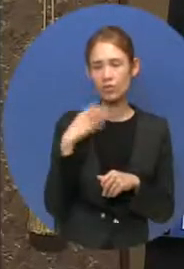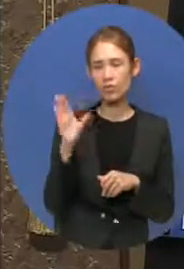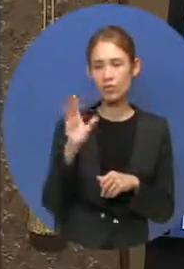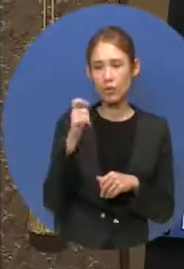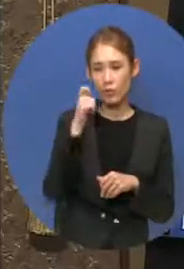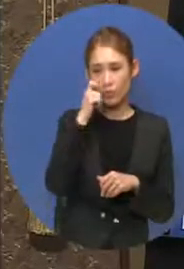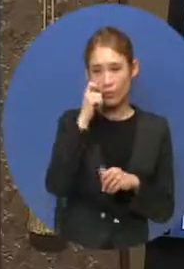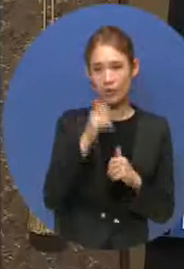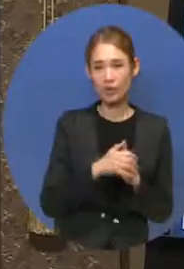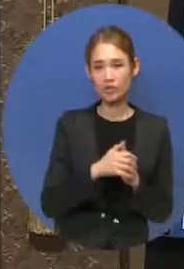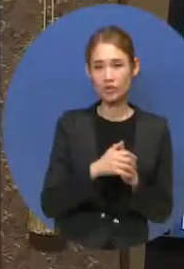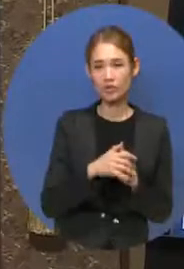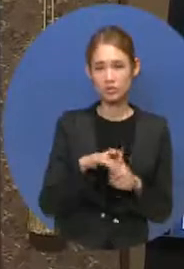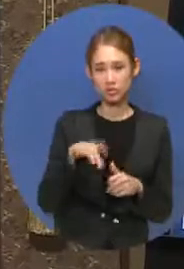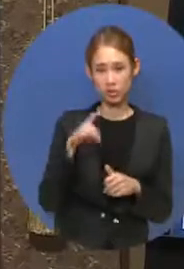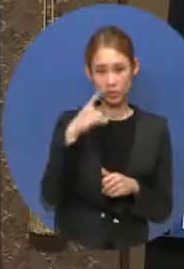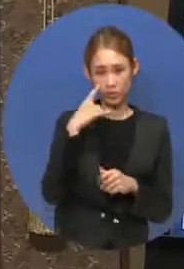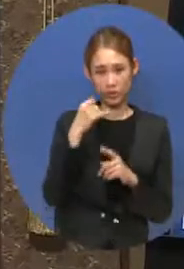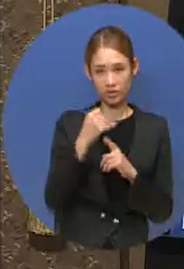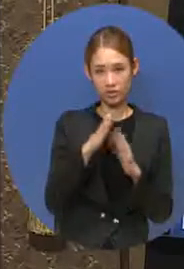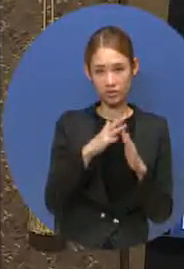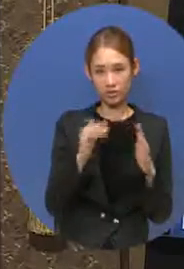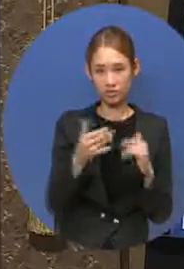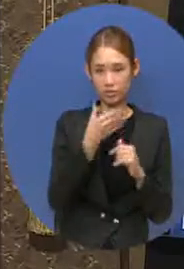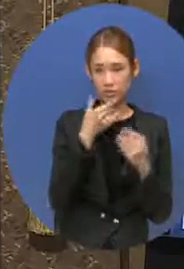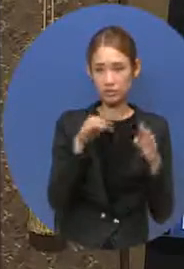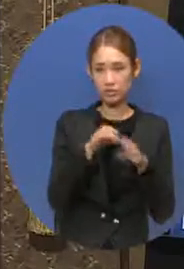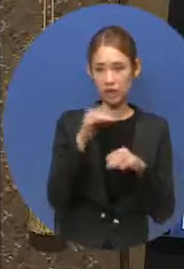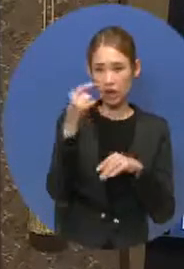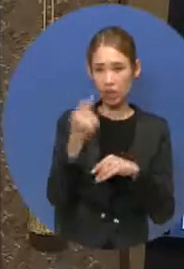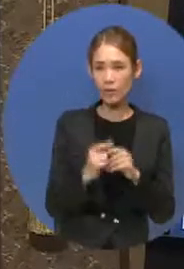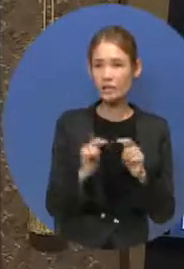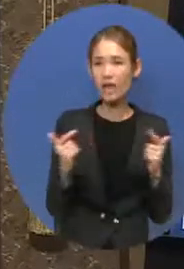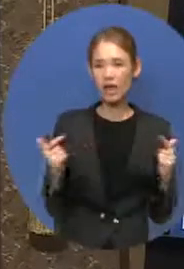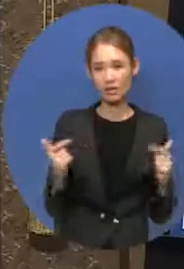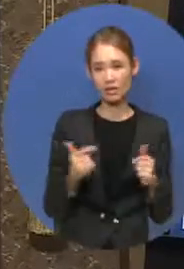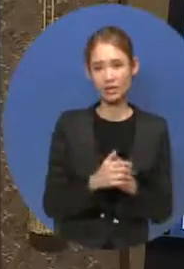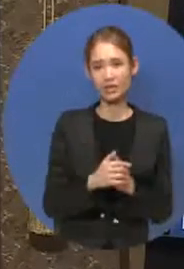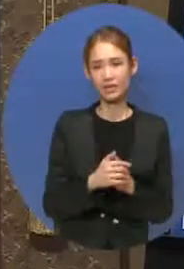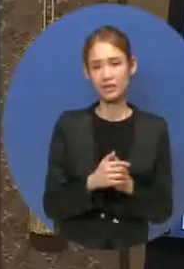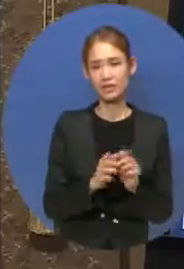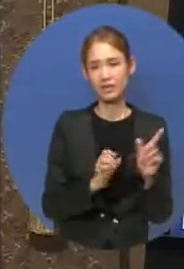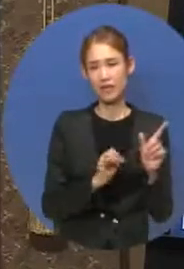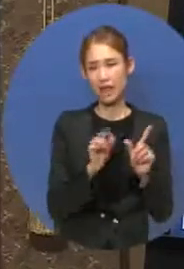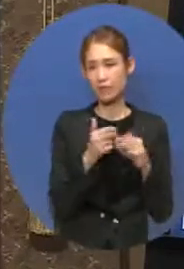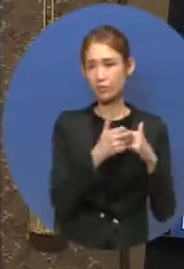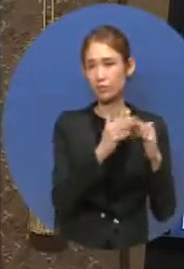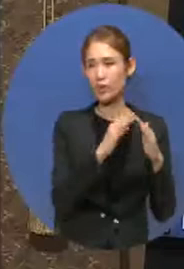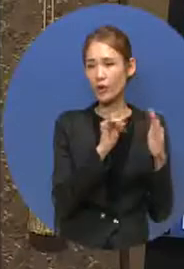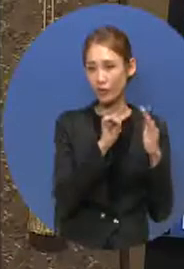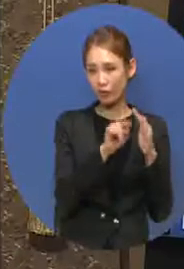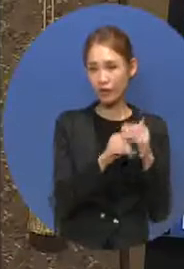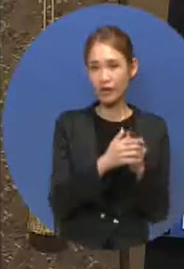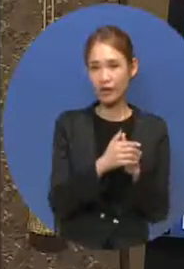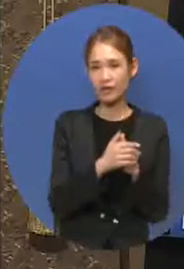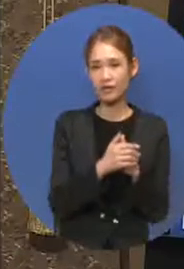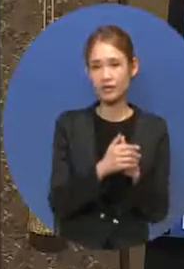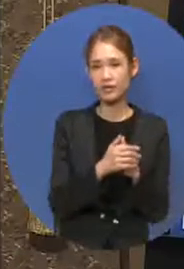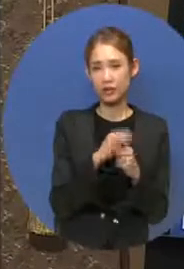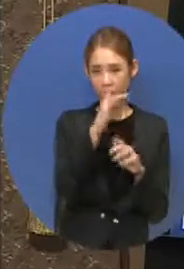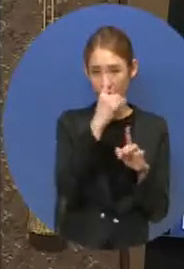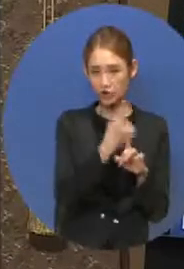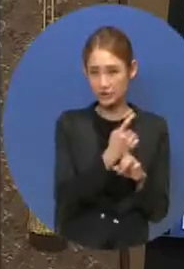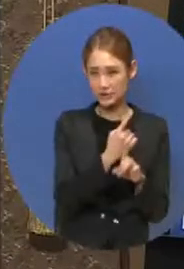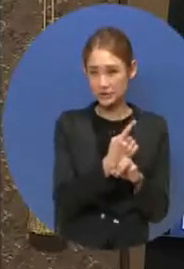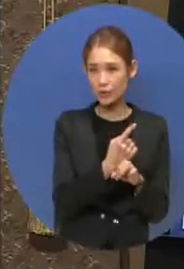그래서 처음에는 어머님들이 또 가족들이 장애인 복지관에 오지를 않으시고 대부분이 병원에서 어떤